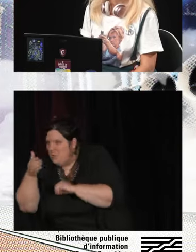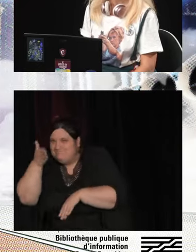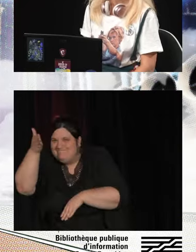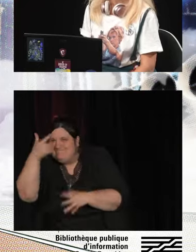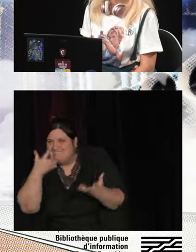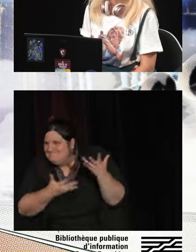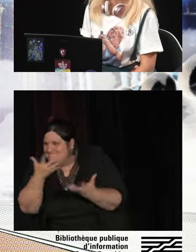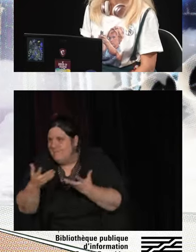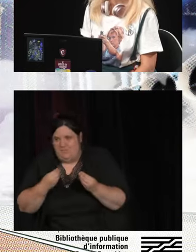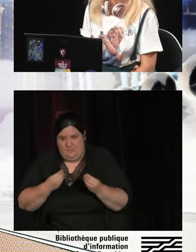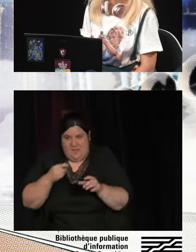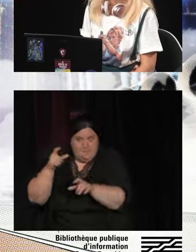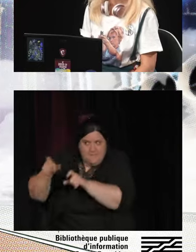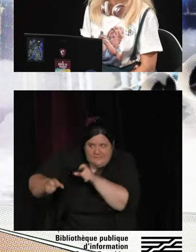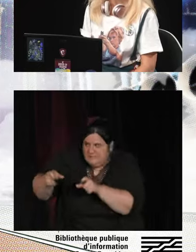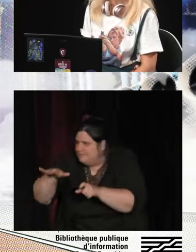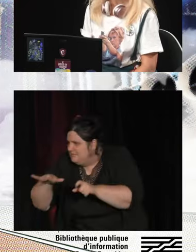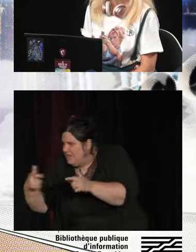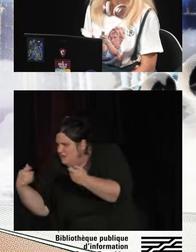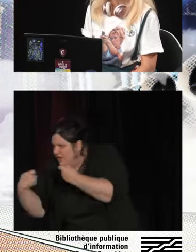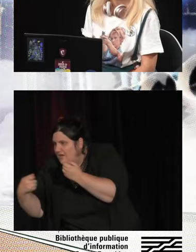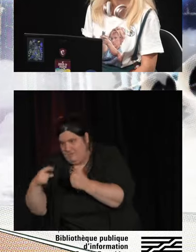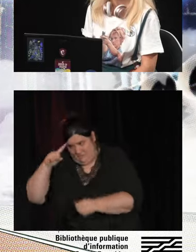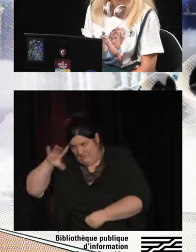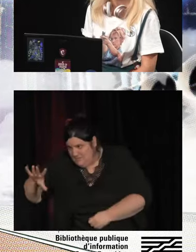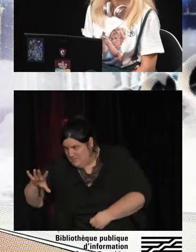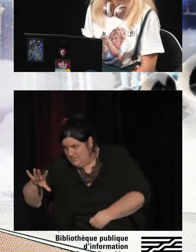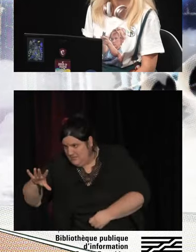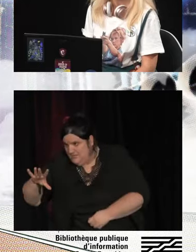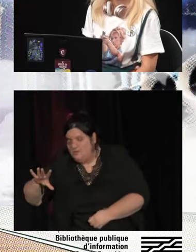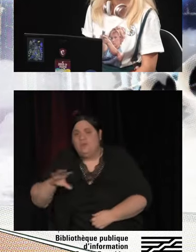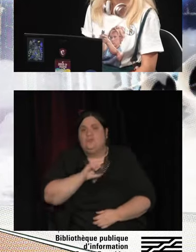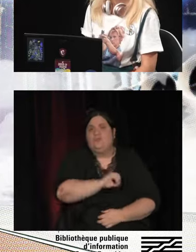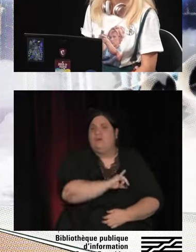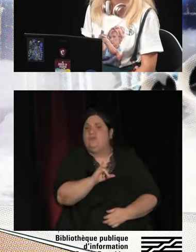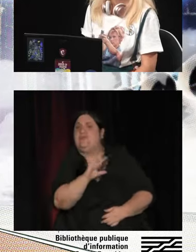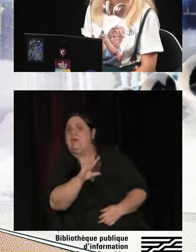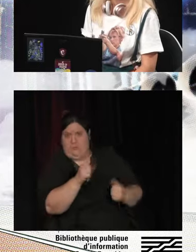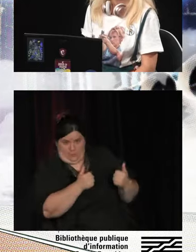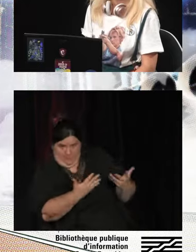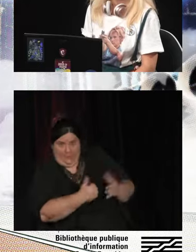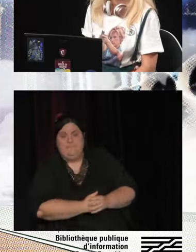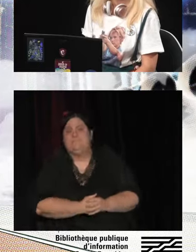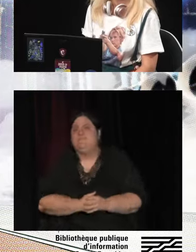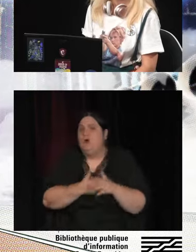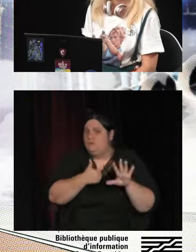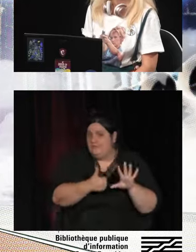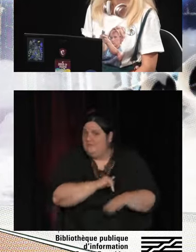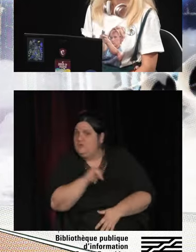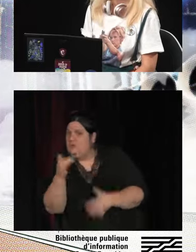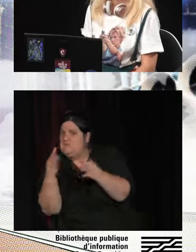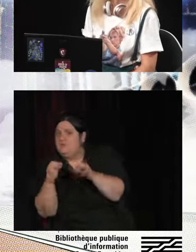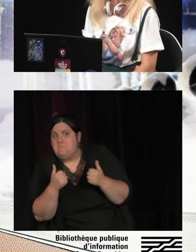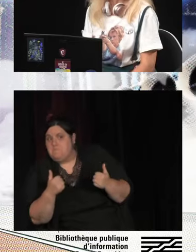pour. Si les modérateurs sont là. Combien de départs? Entre 0 et 5, entre 6 et 10, entre 11 et 15 ou entre 16 et